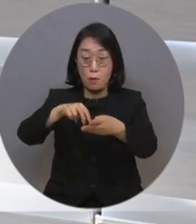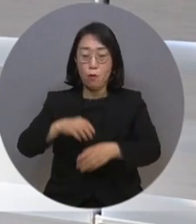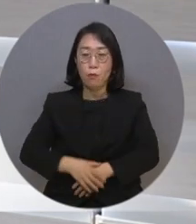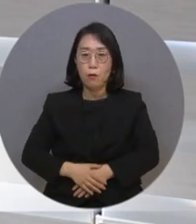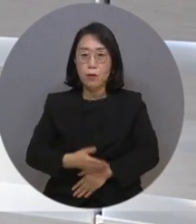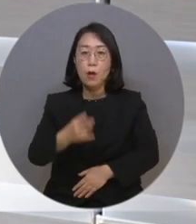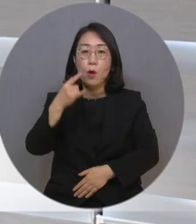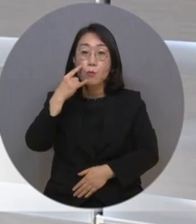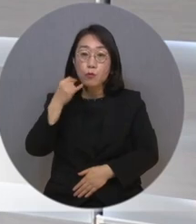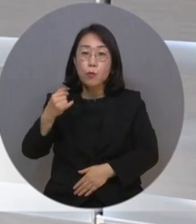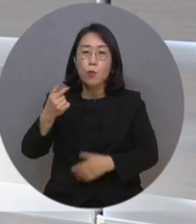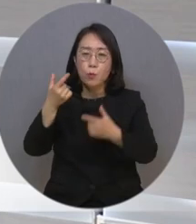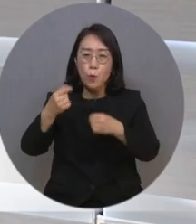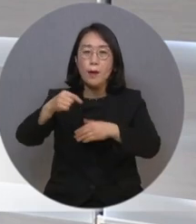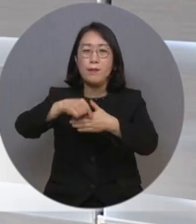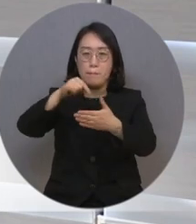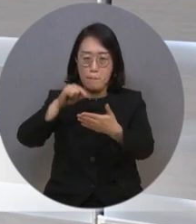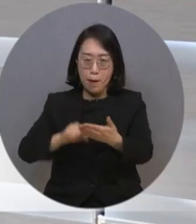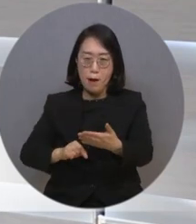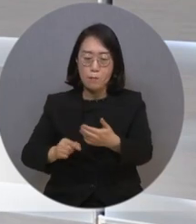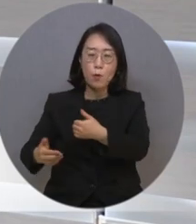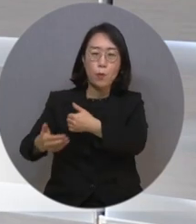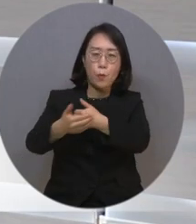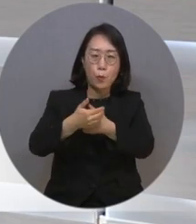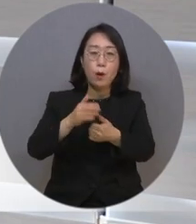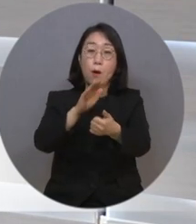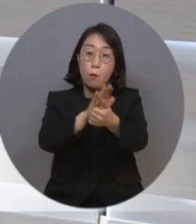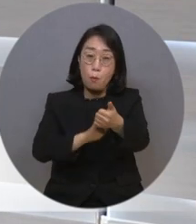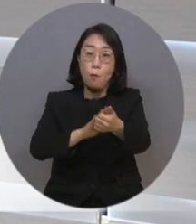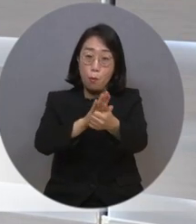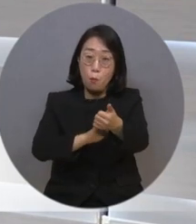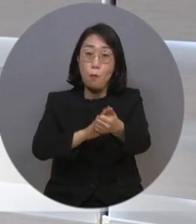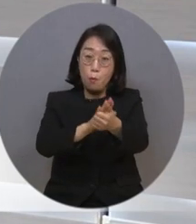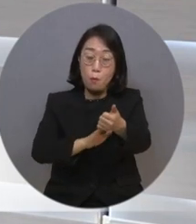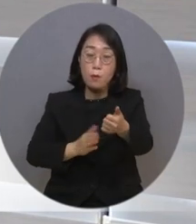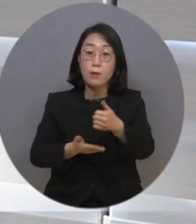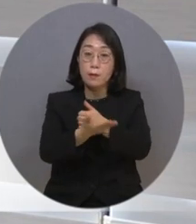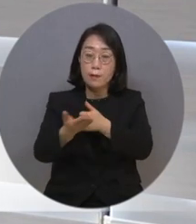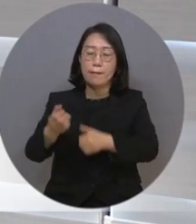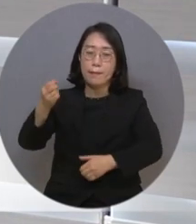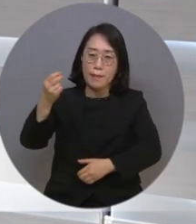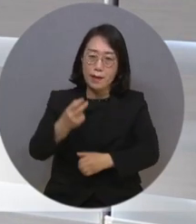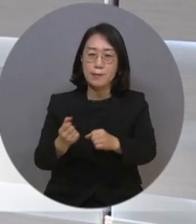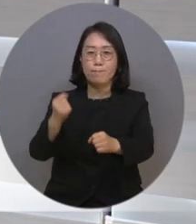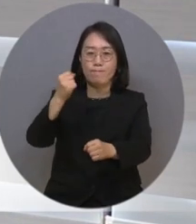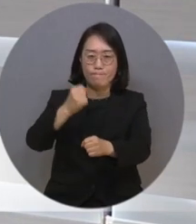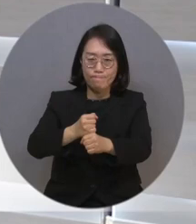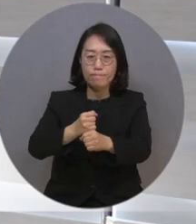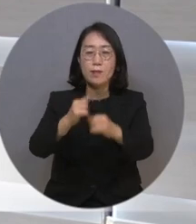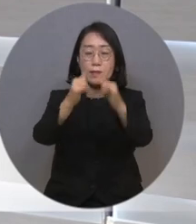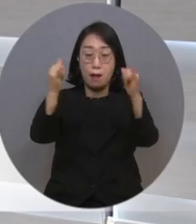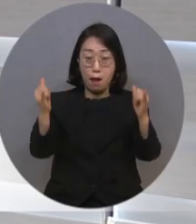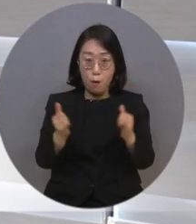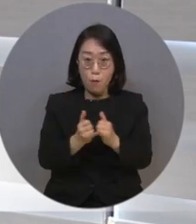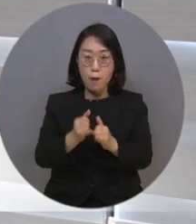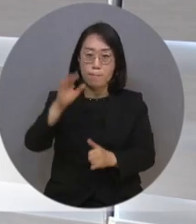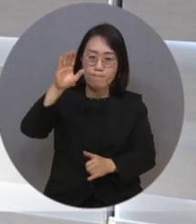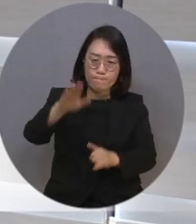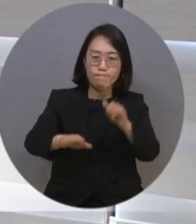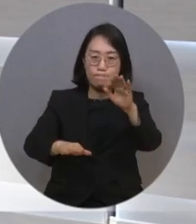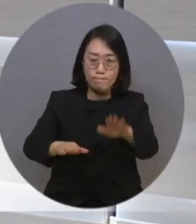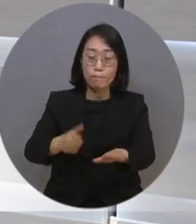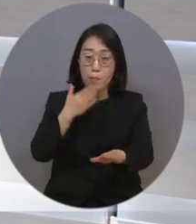이들의 부모와 같은 마음으로 이들의 가정과 같은 역할을 하면서 다시 세상을 향해 걸음을 내딛을 수